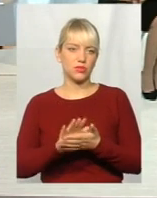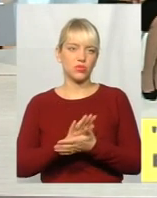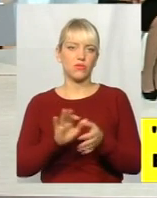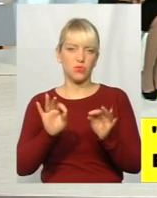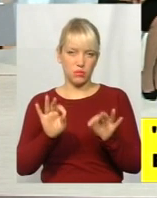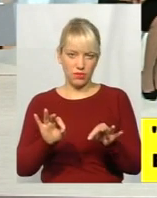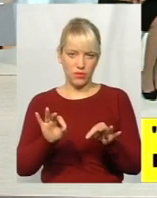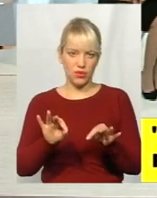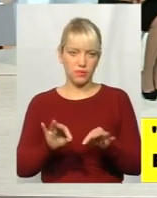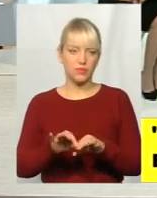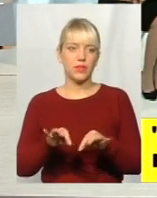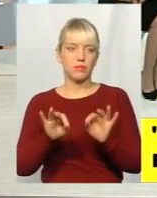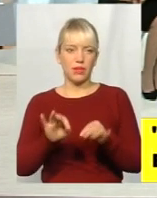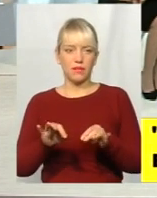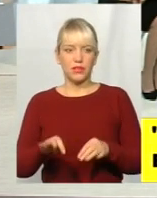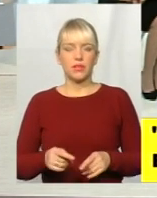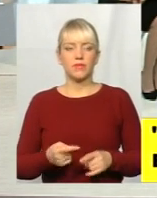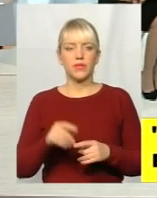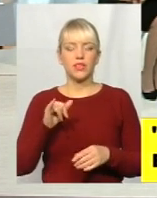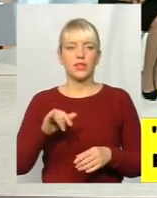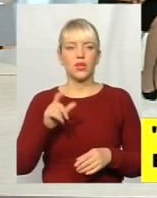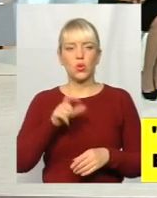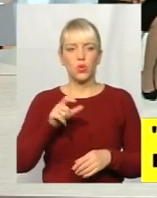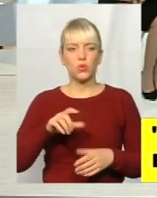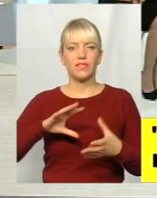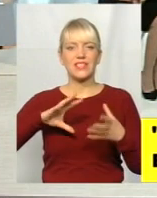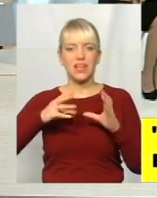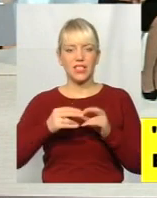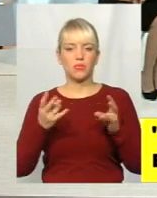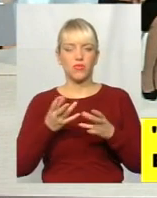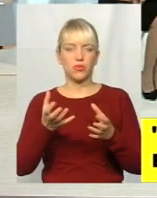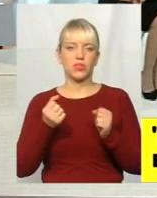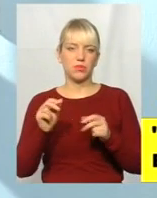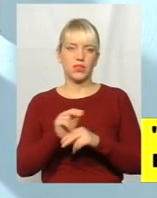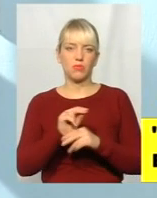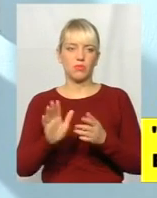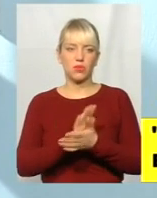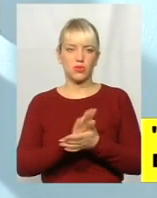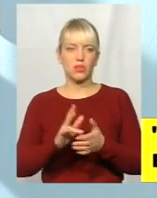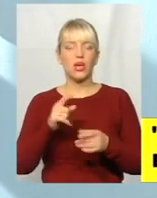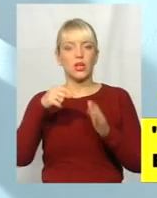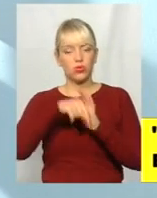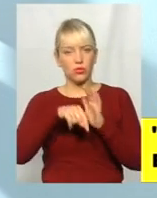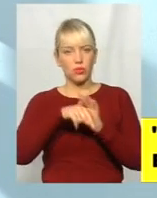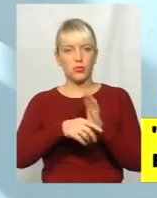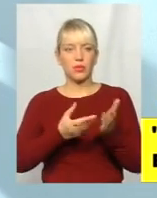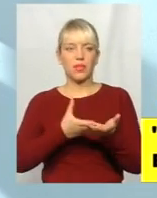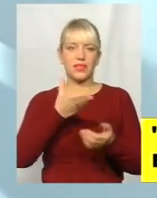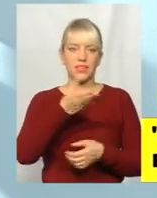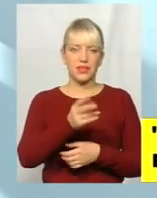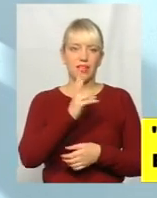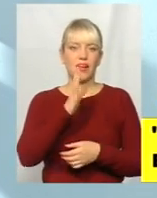Правильно? Вони взагалі мають отримати ремонт безкоштовно. Тобто сплатити квартирну плату – це не